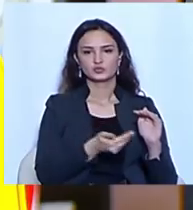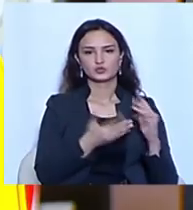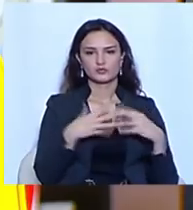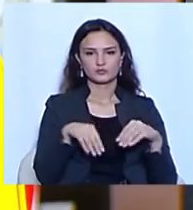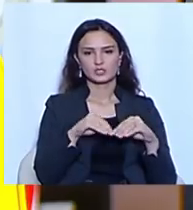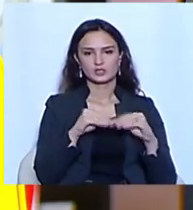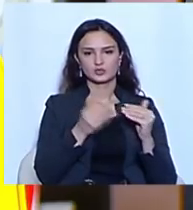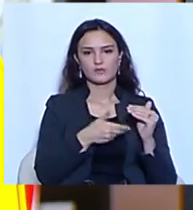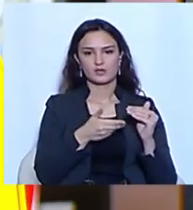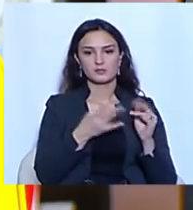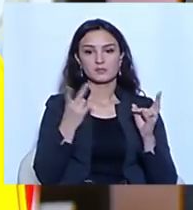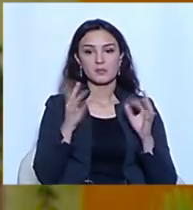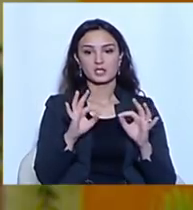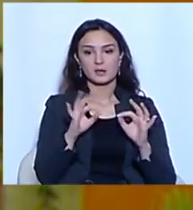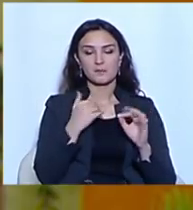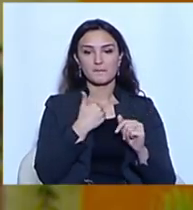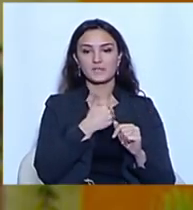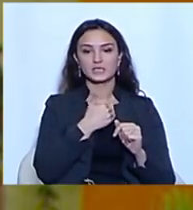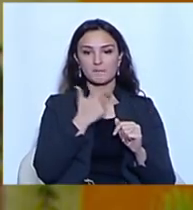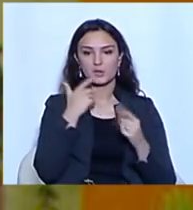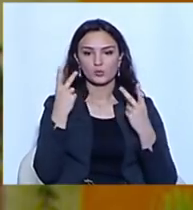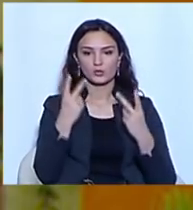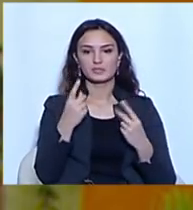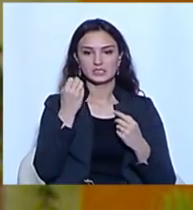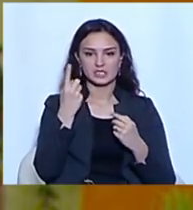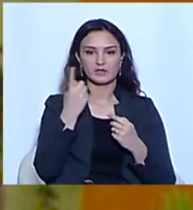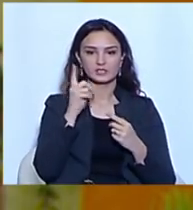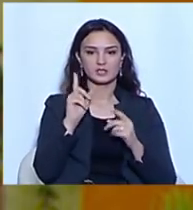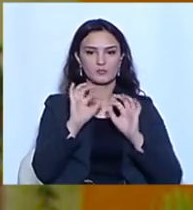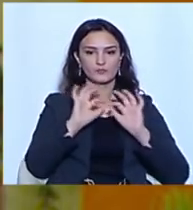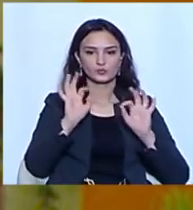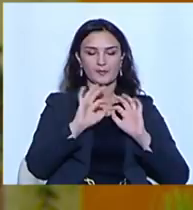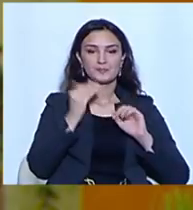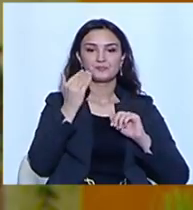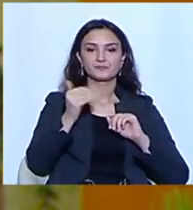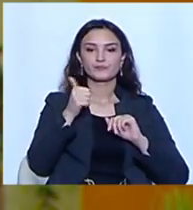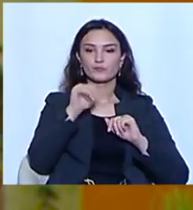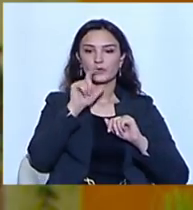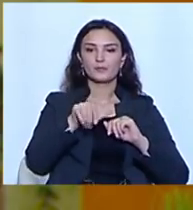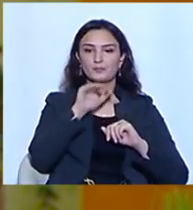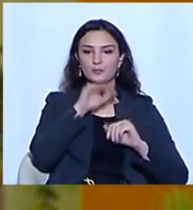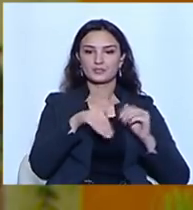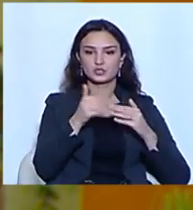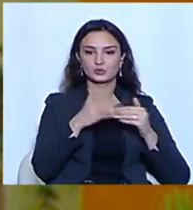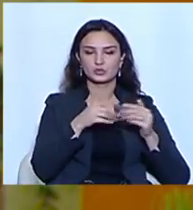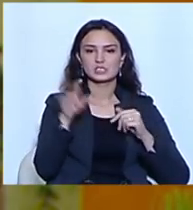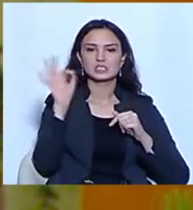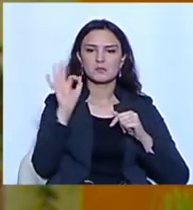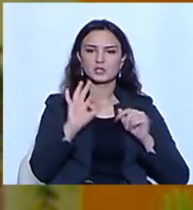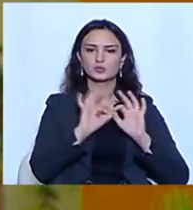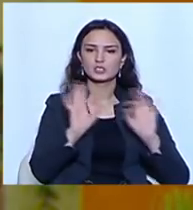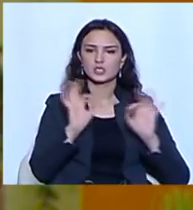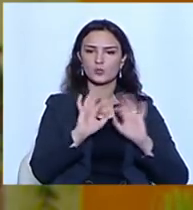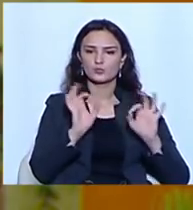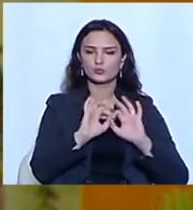ოჯახის ცხოვრების. მაგრამ მე მინდა მაყურებელს კიდევ ერთი რამ გავუმხილო. თქვენ როგორც პროფესიონალი სისტემატურად